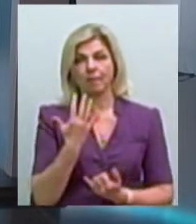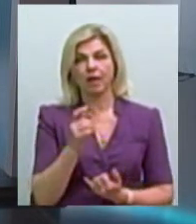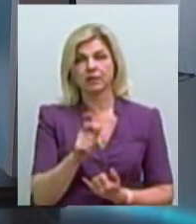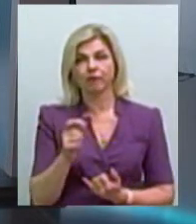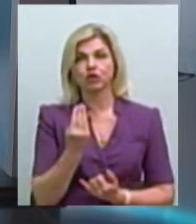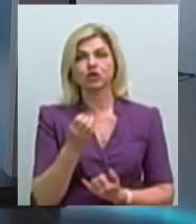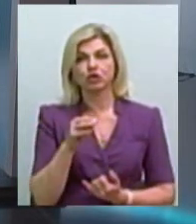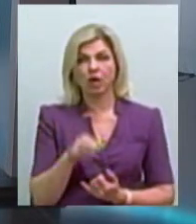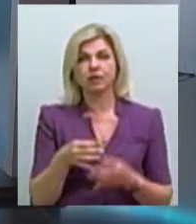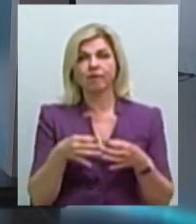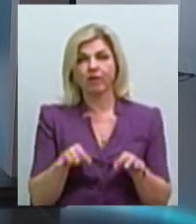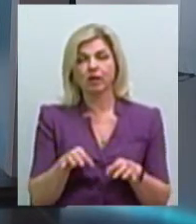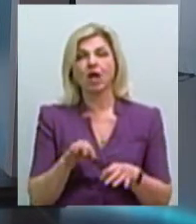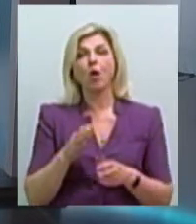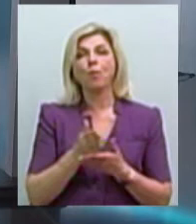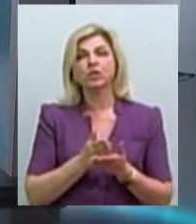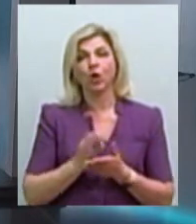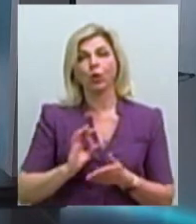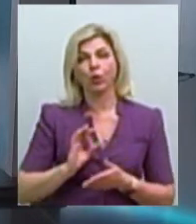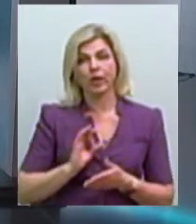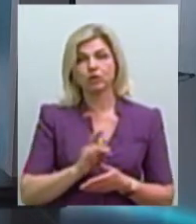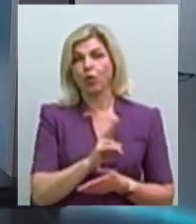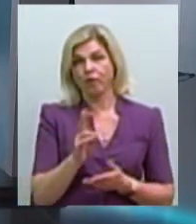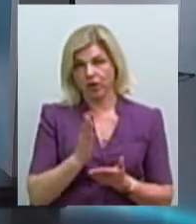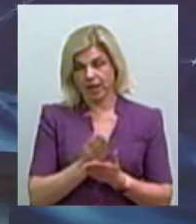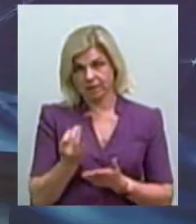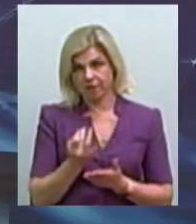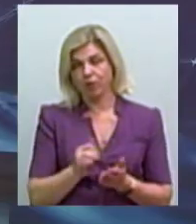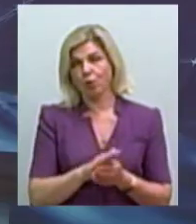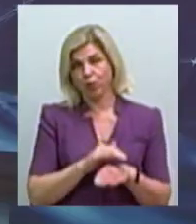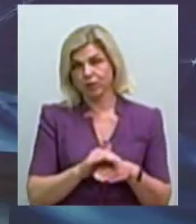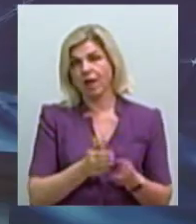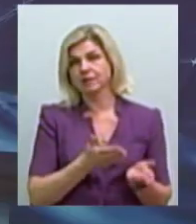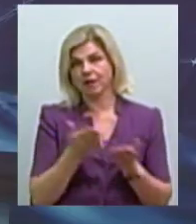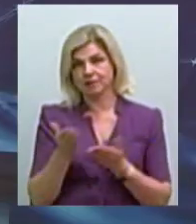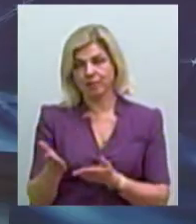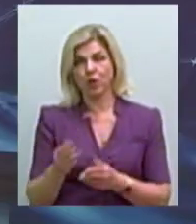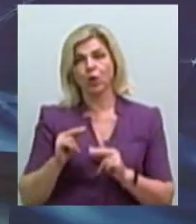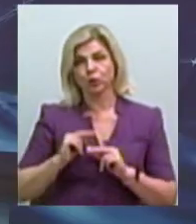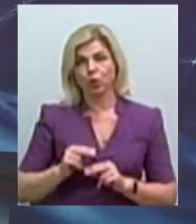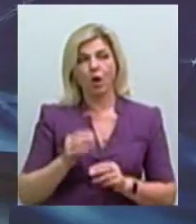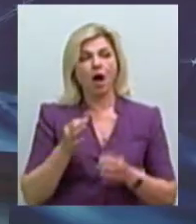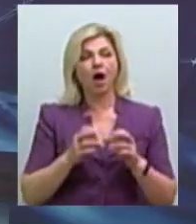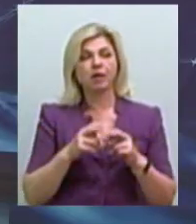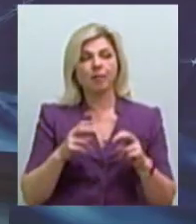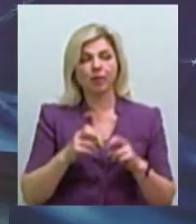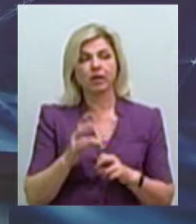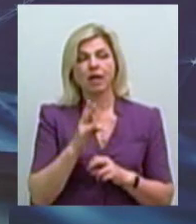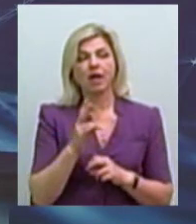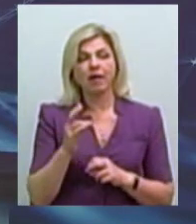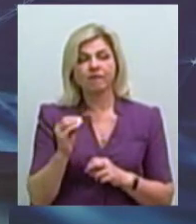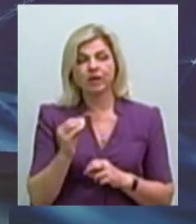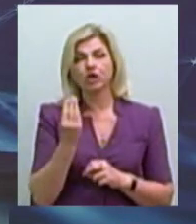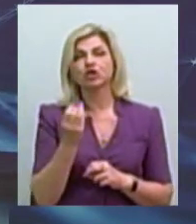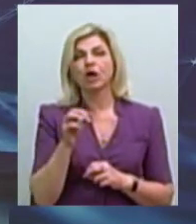штату, вакантна посада юристів. Тому в кого є зацікавленість, будь ласка, запрошую. Трудові арбітри? Це позаштатні інституції. Як